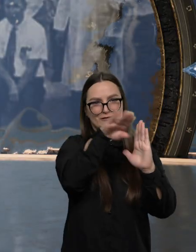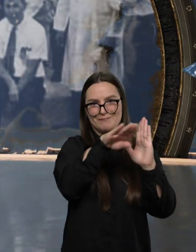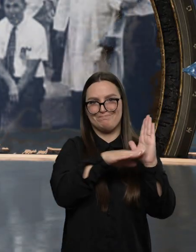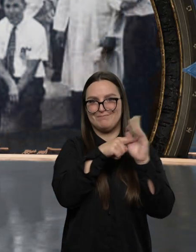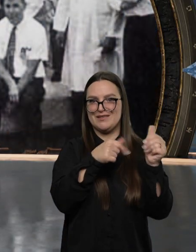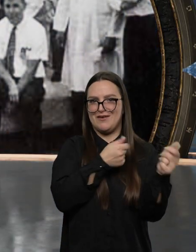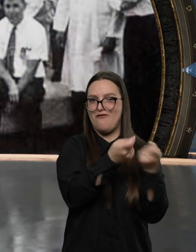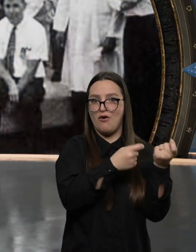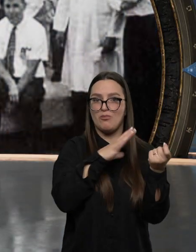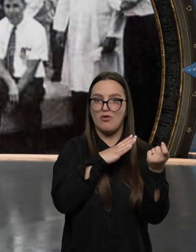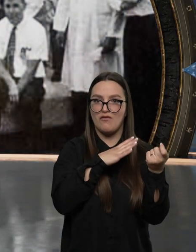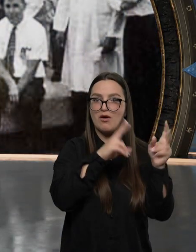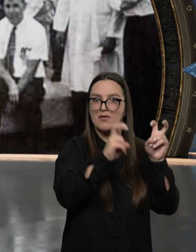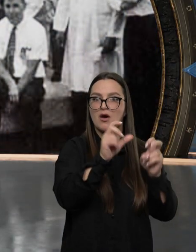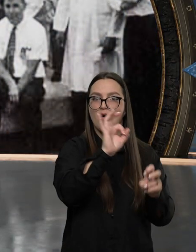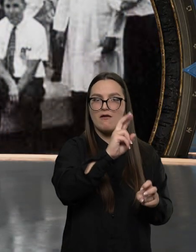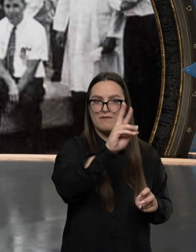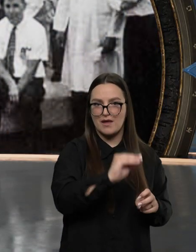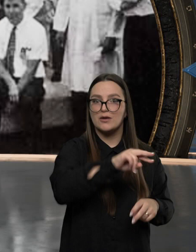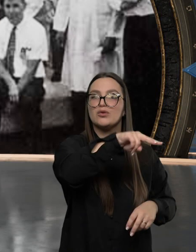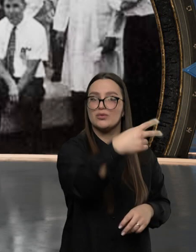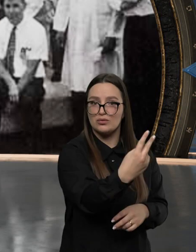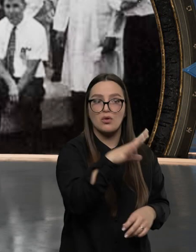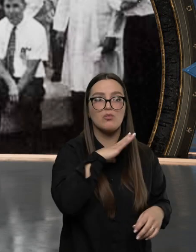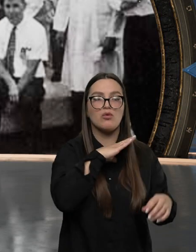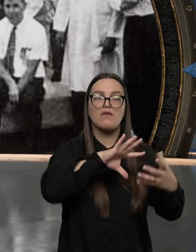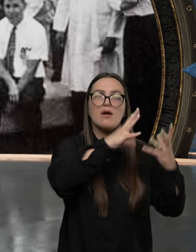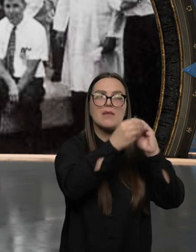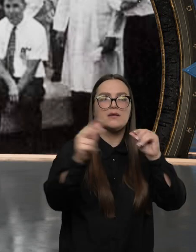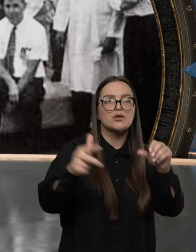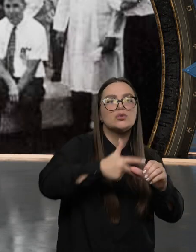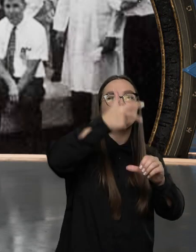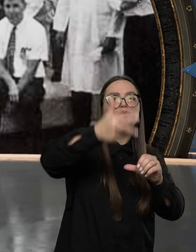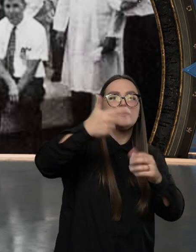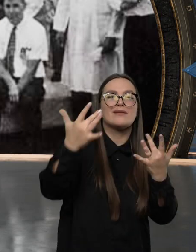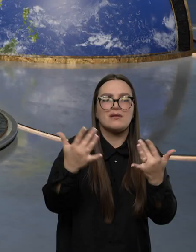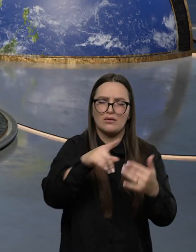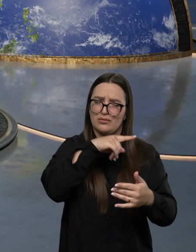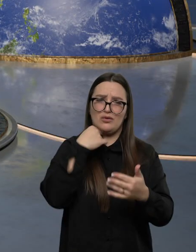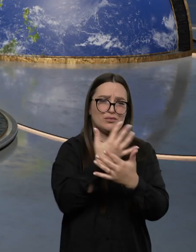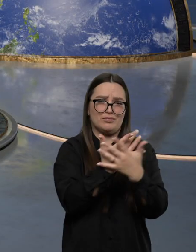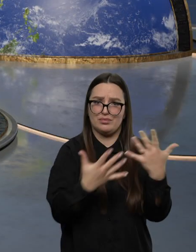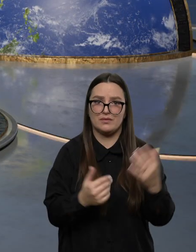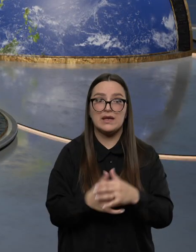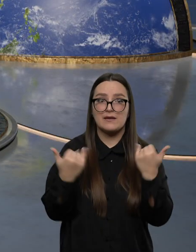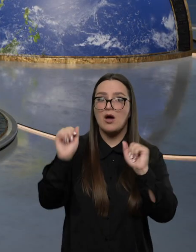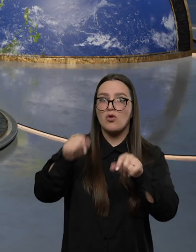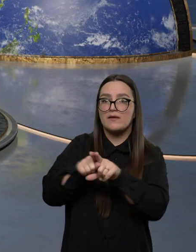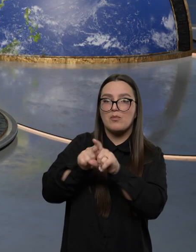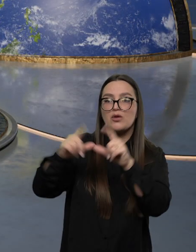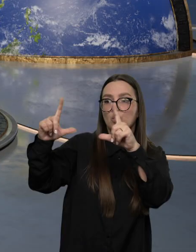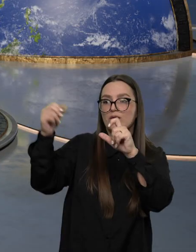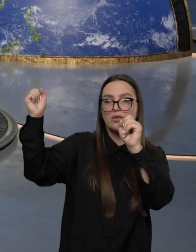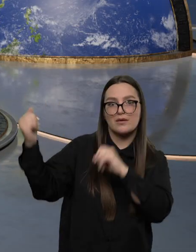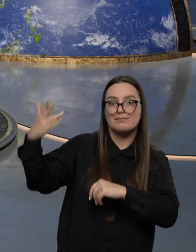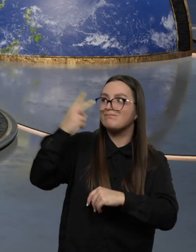Turėjo trumpą pavadinimą OV2, jų buvo paleista ne vienas. Žiūrovam galim parodyti